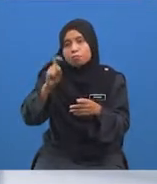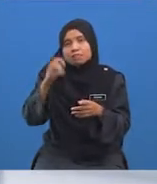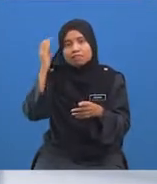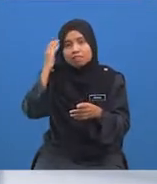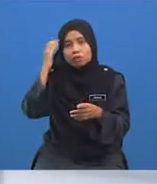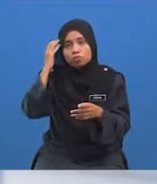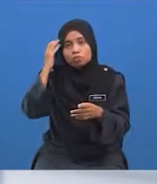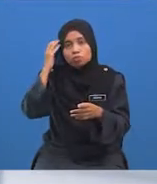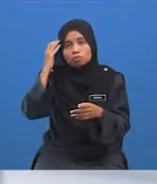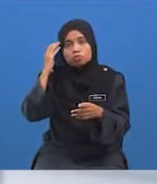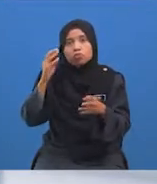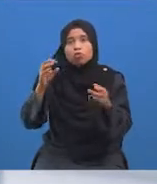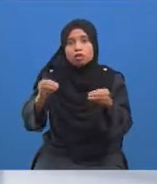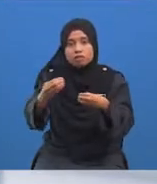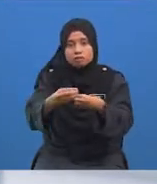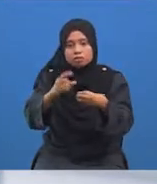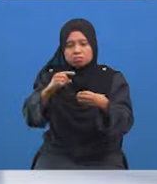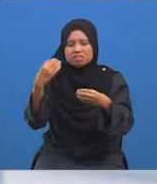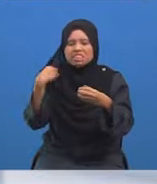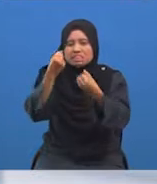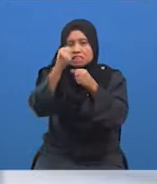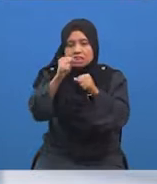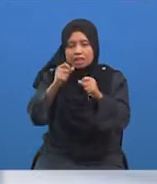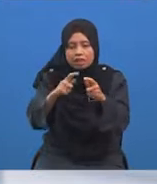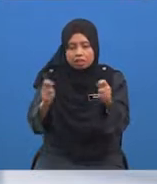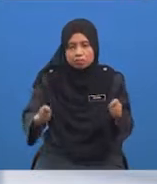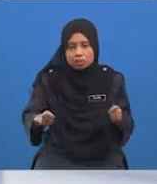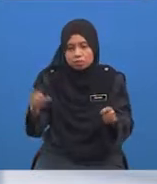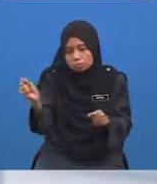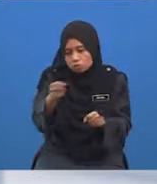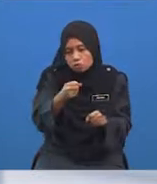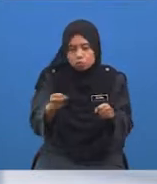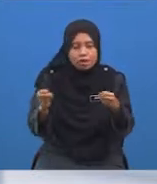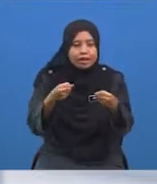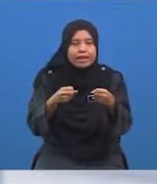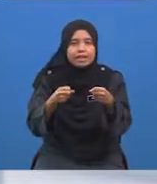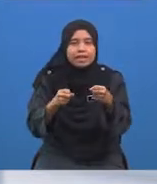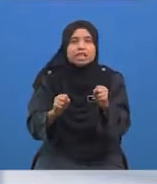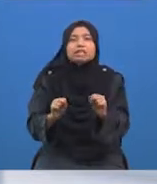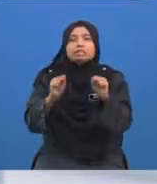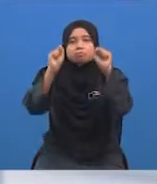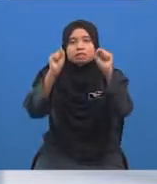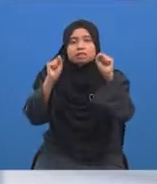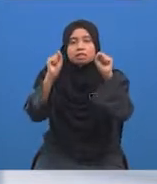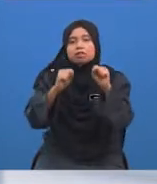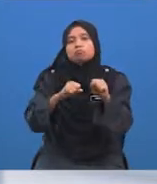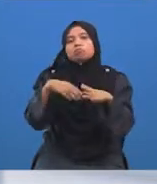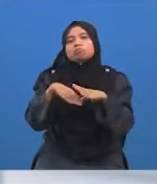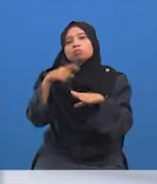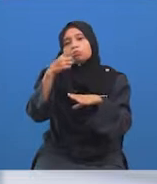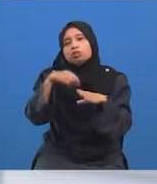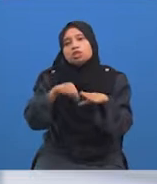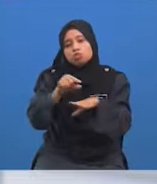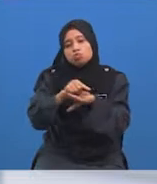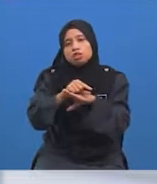organisasi disaran menyediakan tempat bersukan seperti padang atau gimnasium di mana pekerja boleh